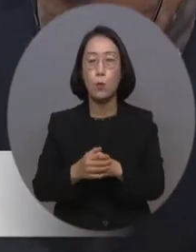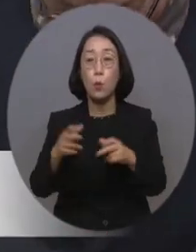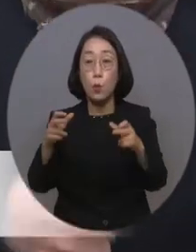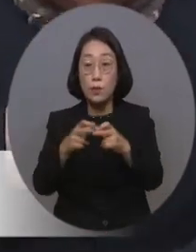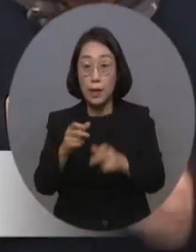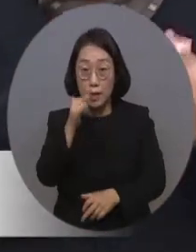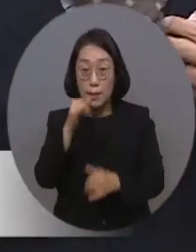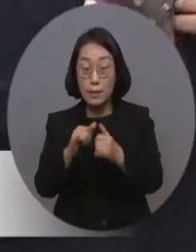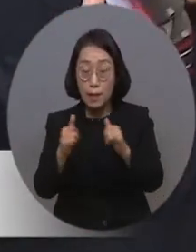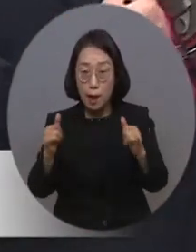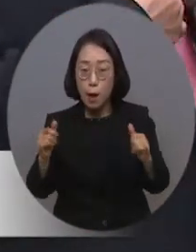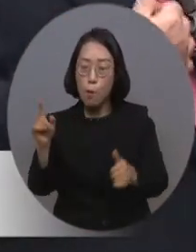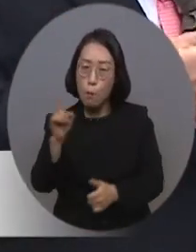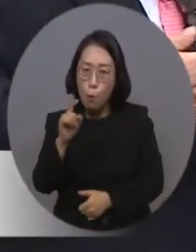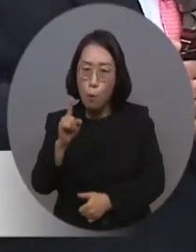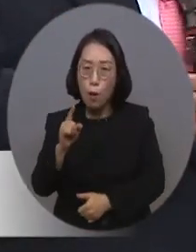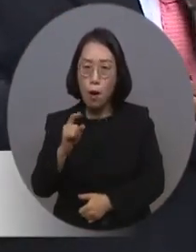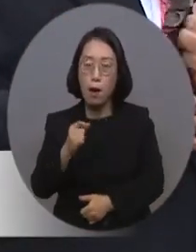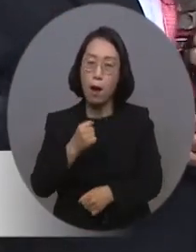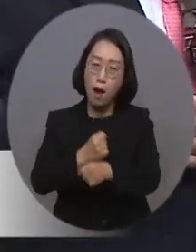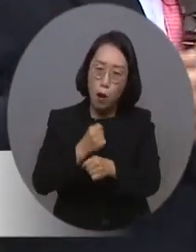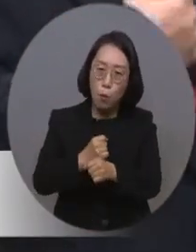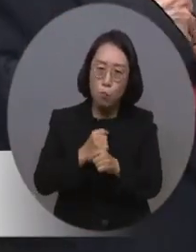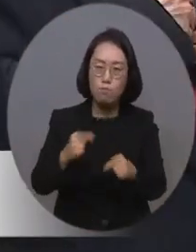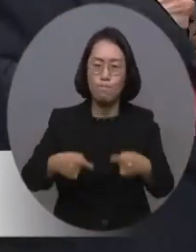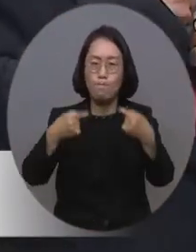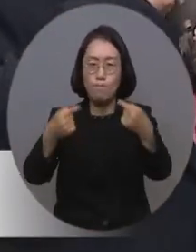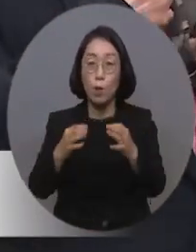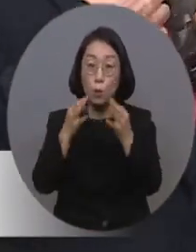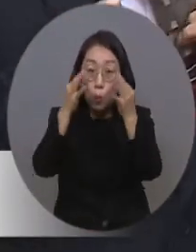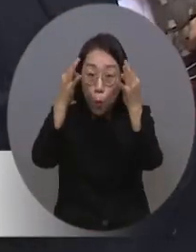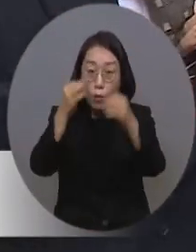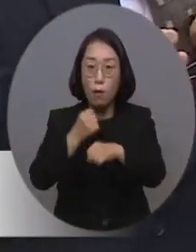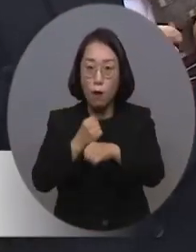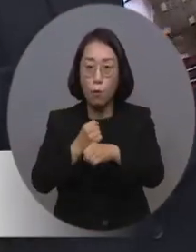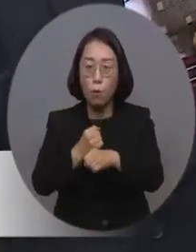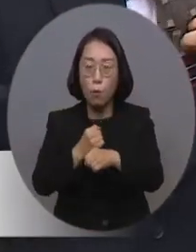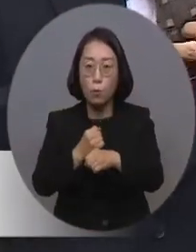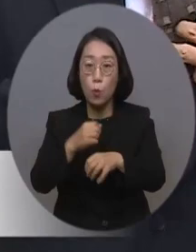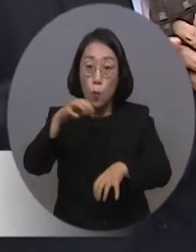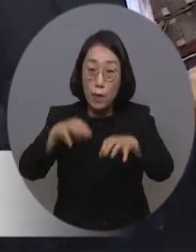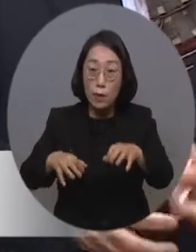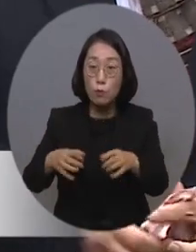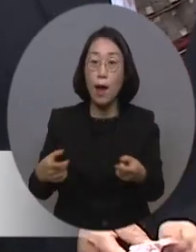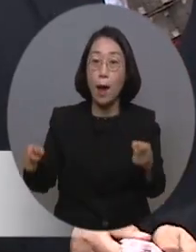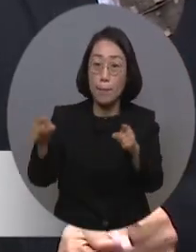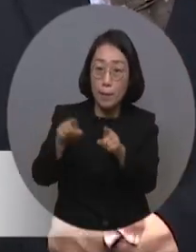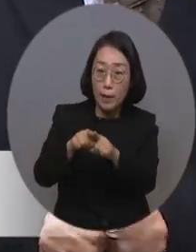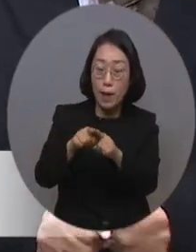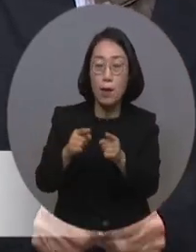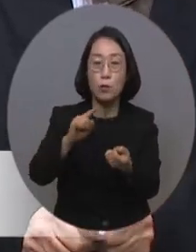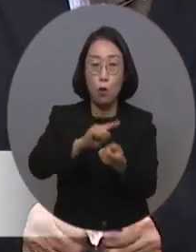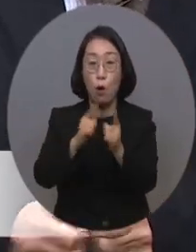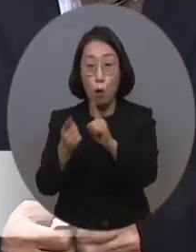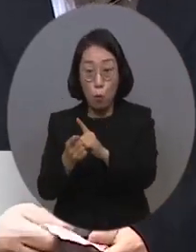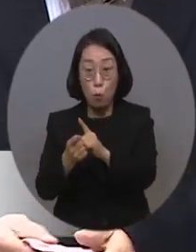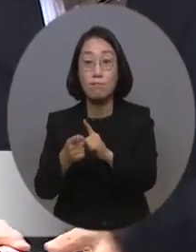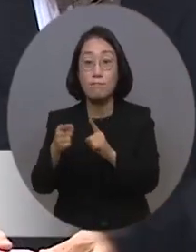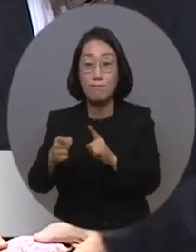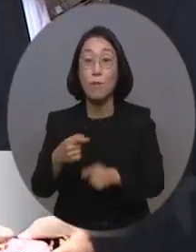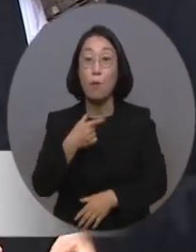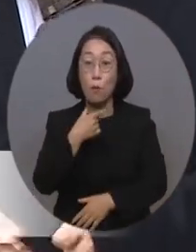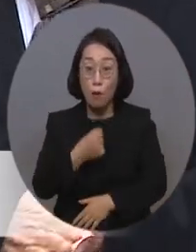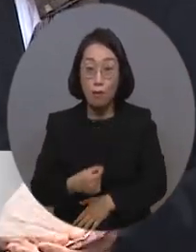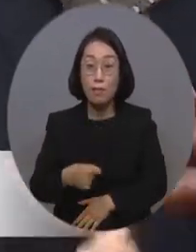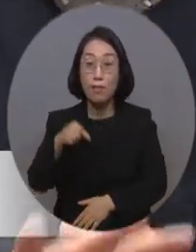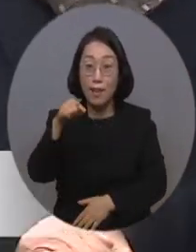장애를 가진 사람들이 뭔가 하고자 노력하고 그리고 또 이웃과 함께 더불어 살고자 하는 그런 일들을 하고자